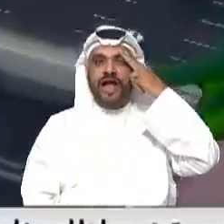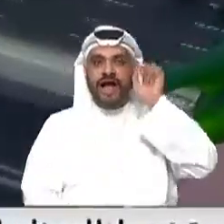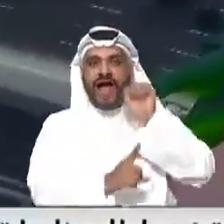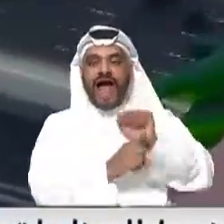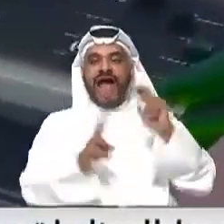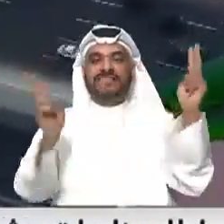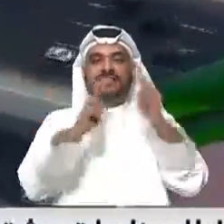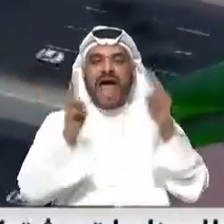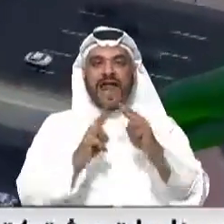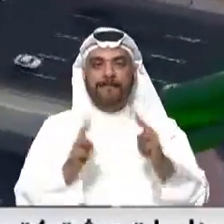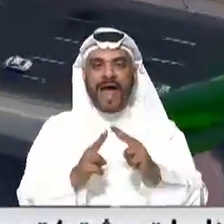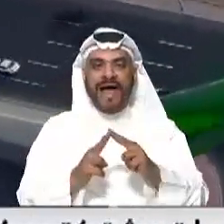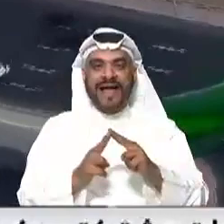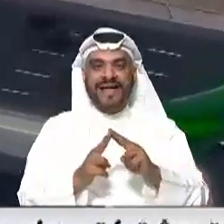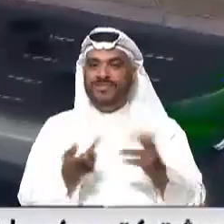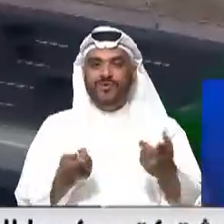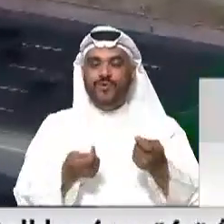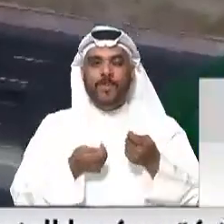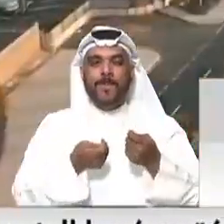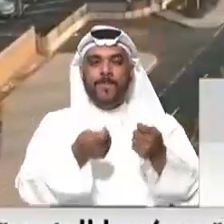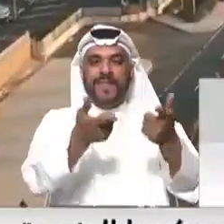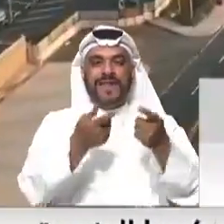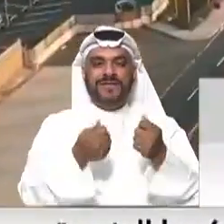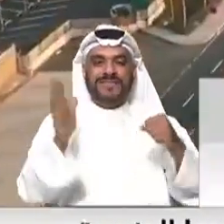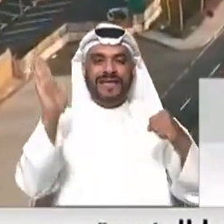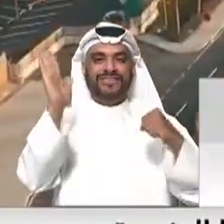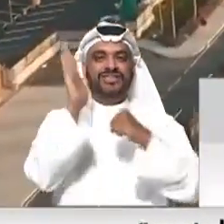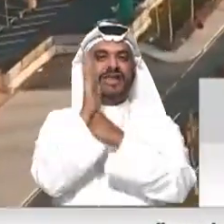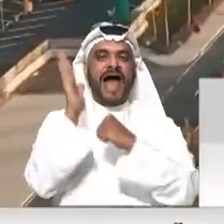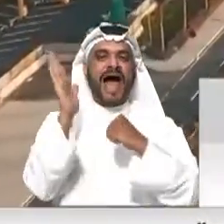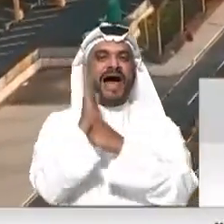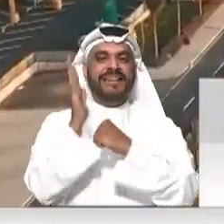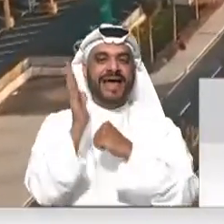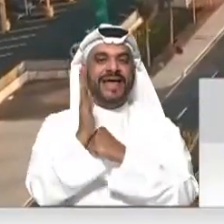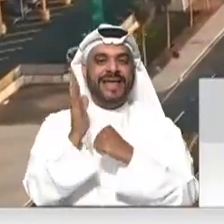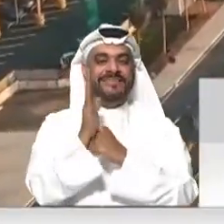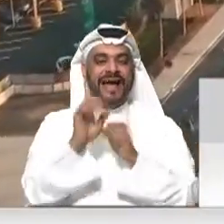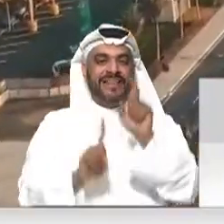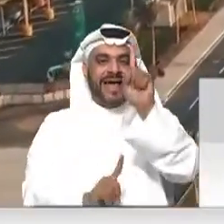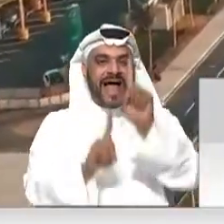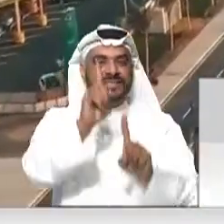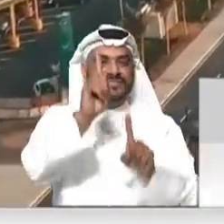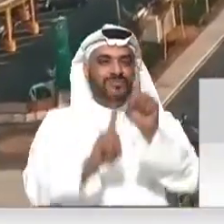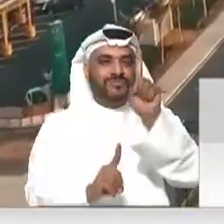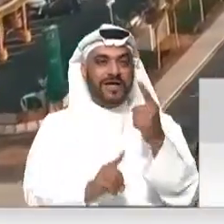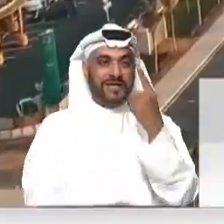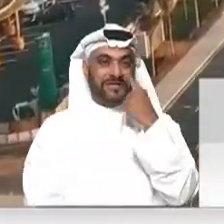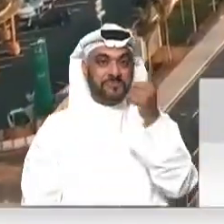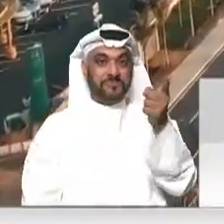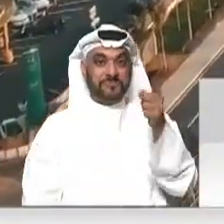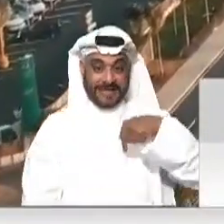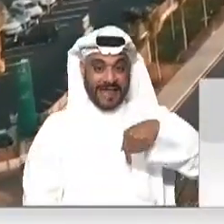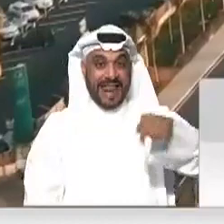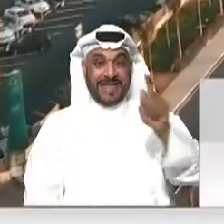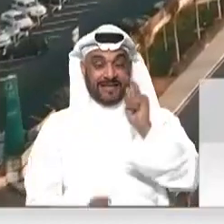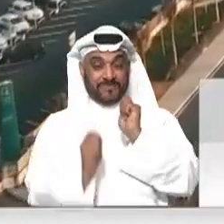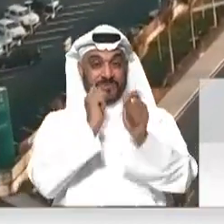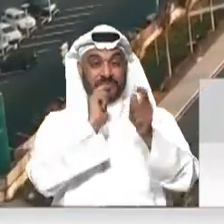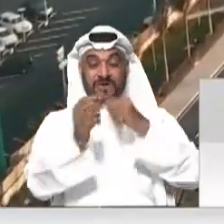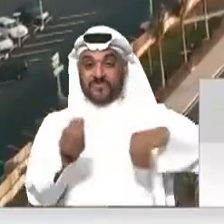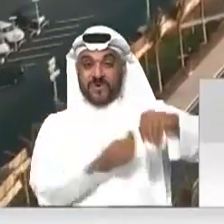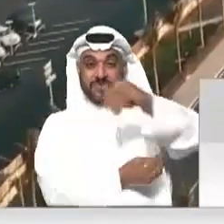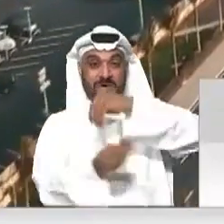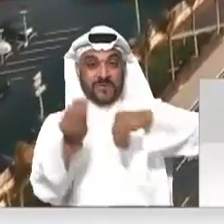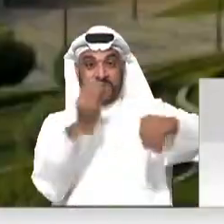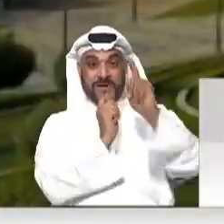صكوك مقسمه الى شريحتين خضراء واعتياديه بقيمه اجماليه قدرها اثنين مليار دولار